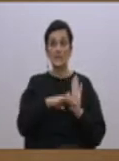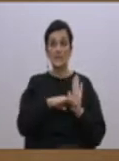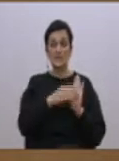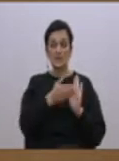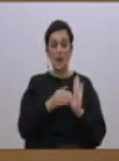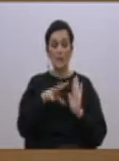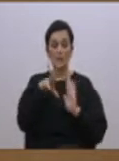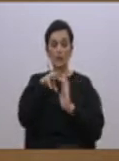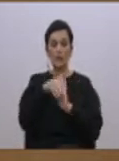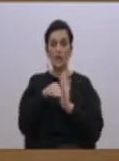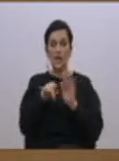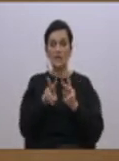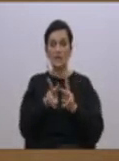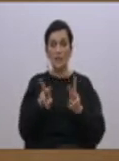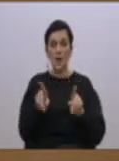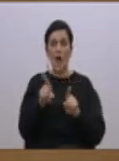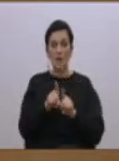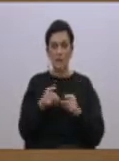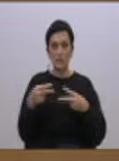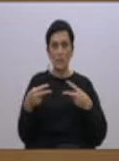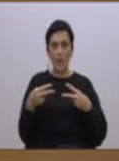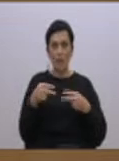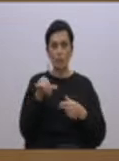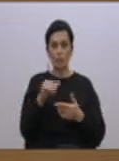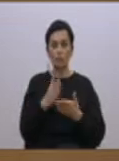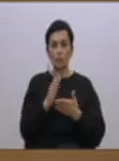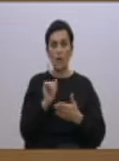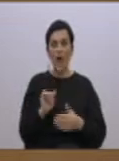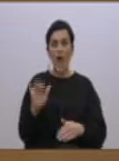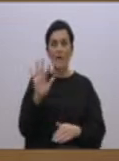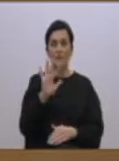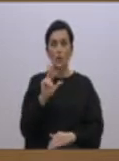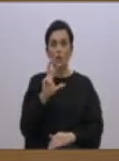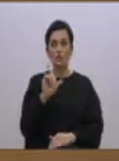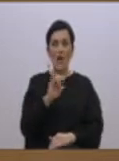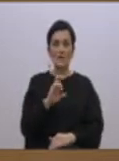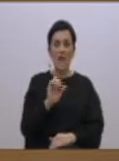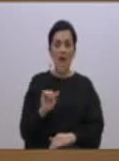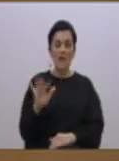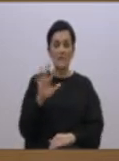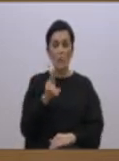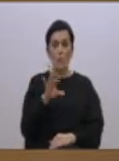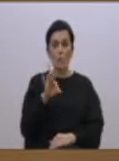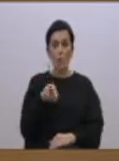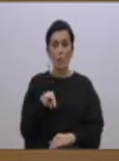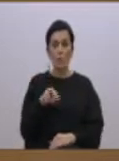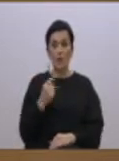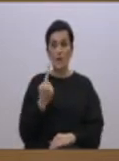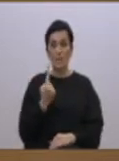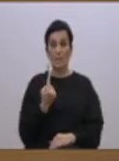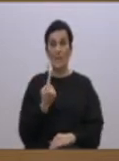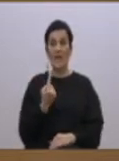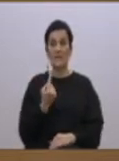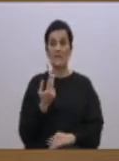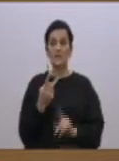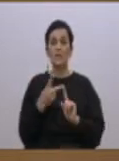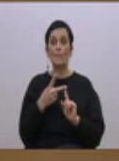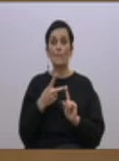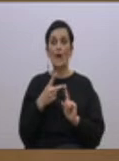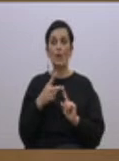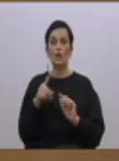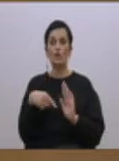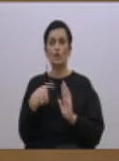საქმეთა სამინისტროს ასეთი პარტნიორობა უკვე აქვს ევროჯასტთან და ევროპოლთან ერთი Da, მეორე